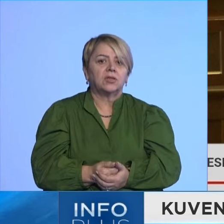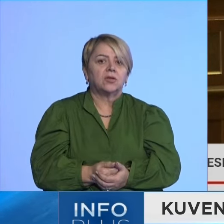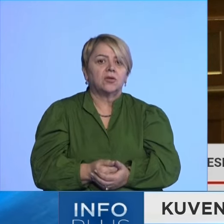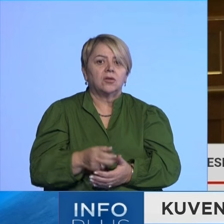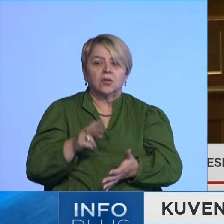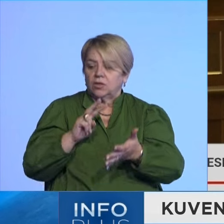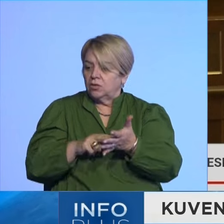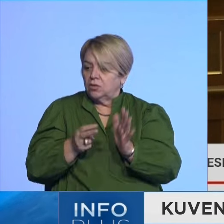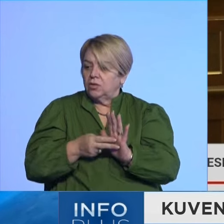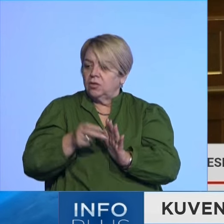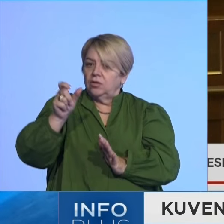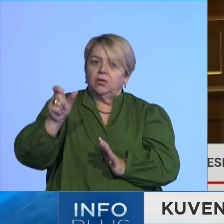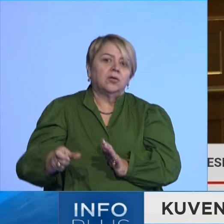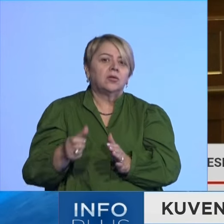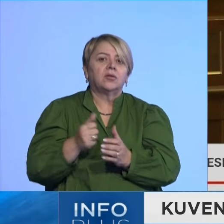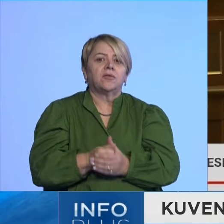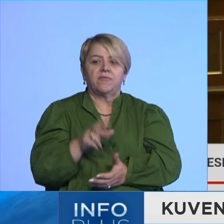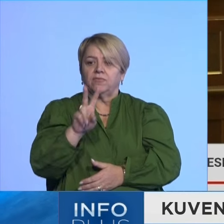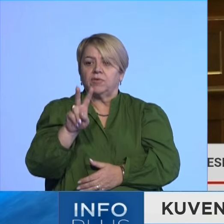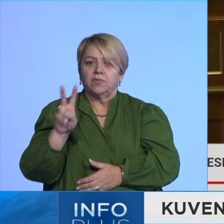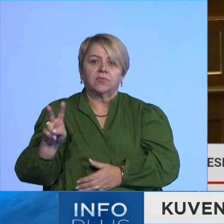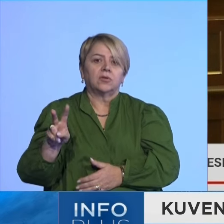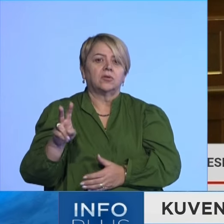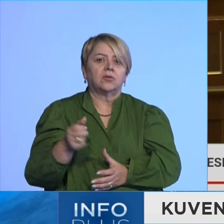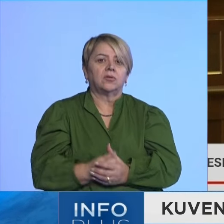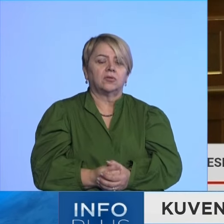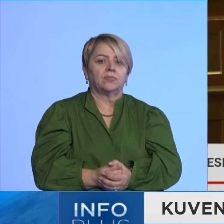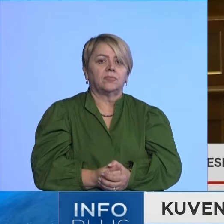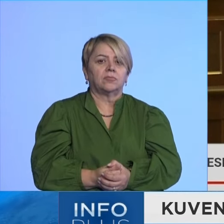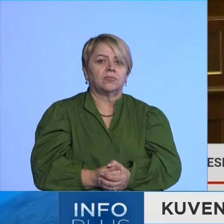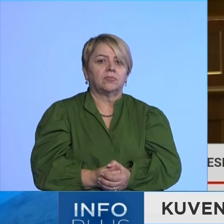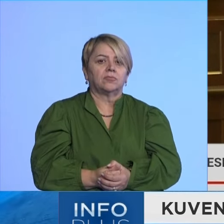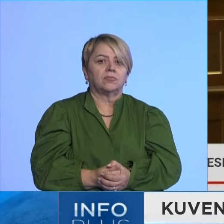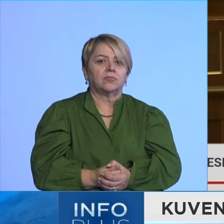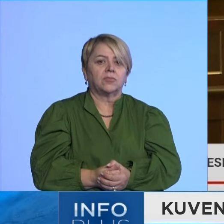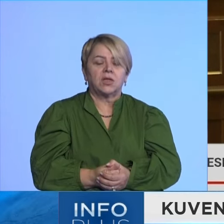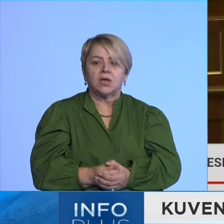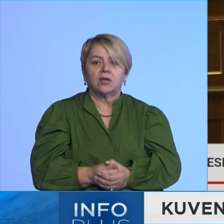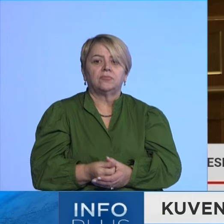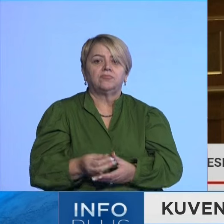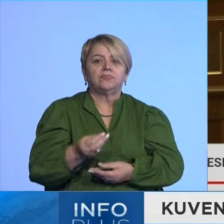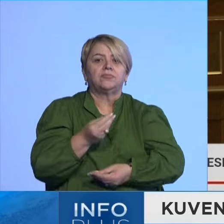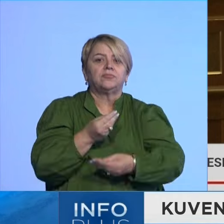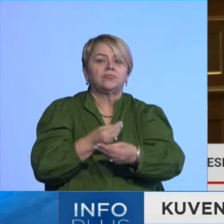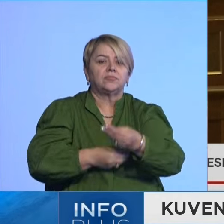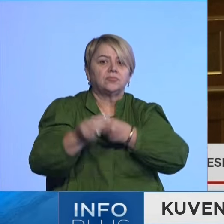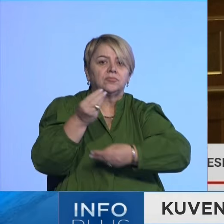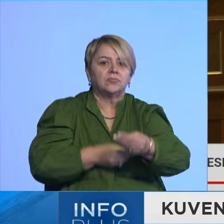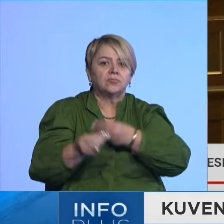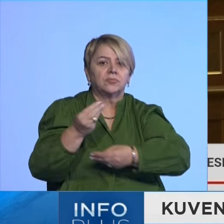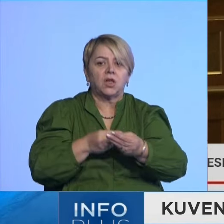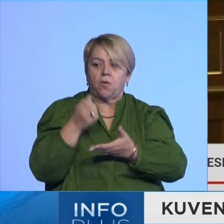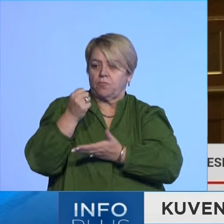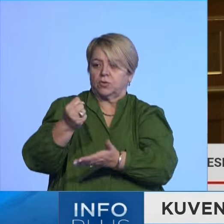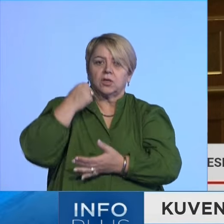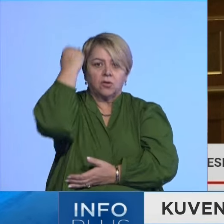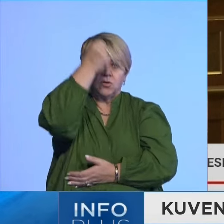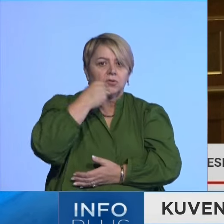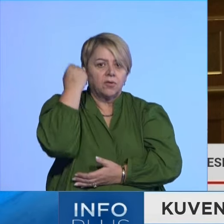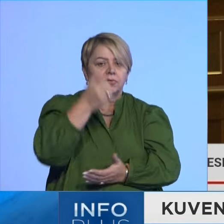politbyros të lëvizjes vetë vendosje në shpërndarjen e buxhetit